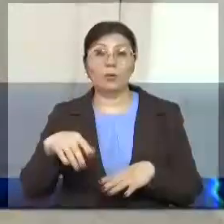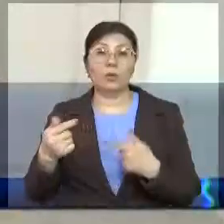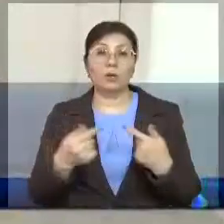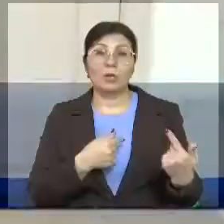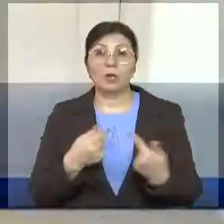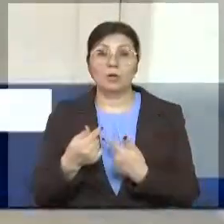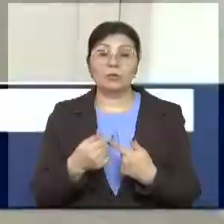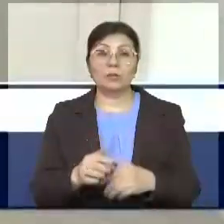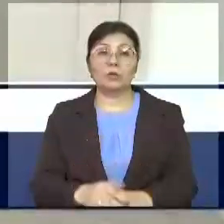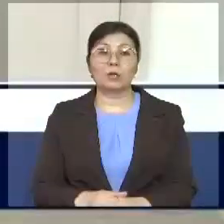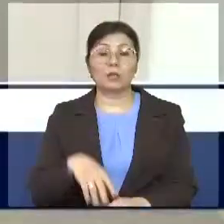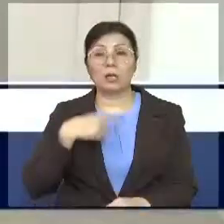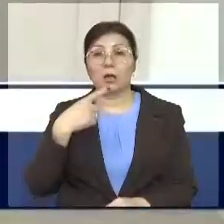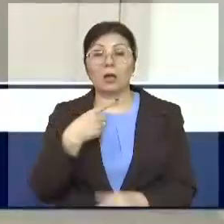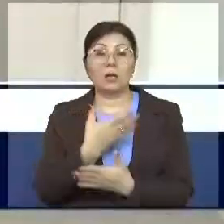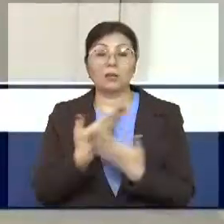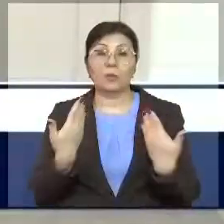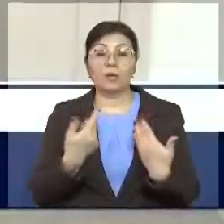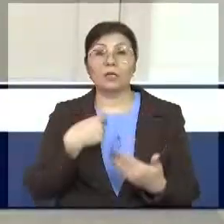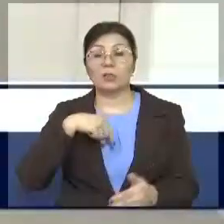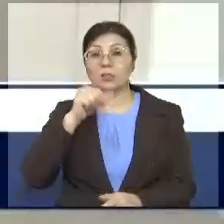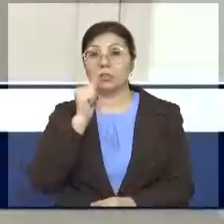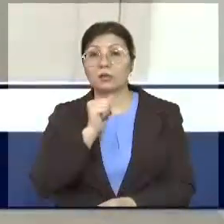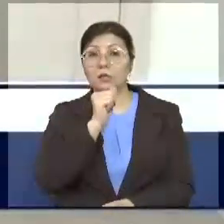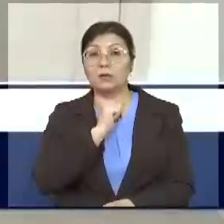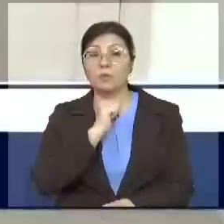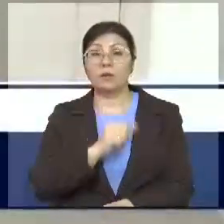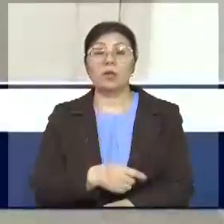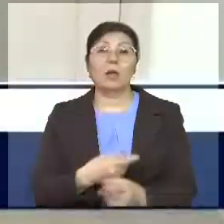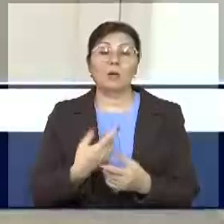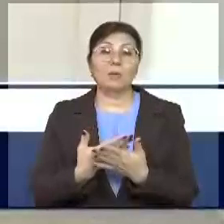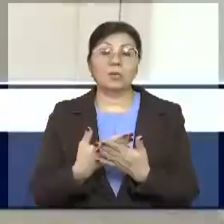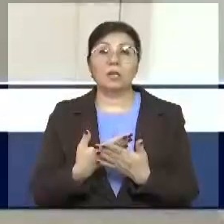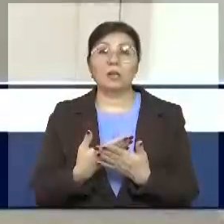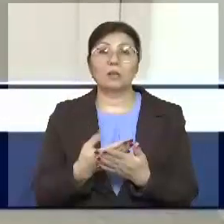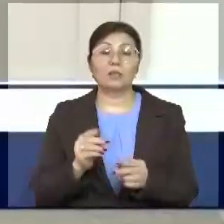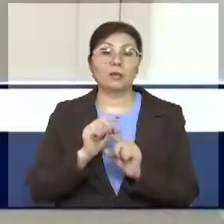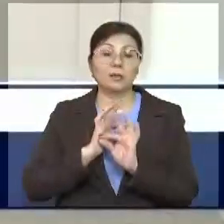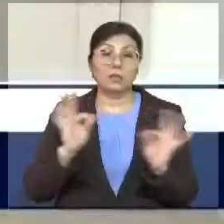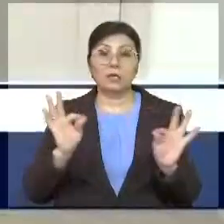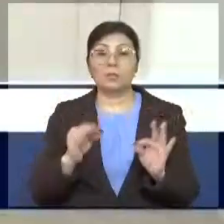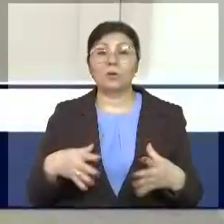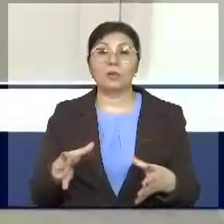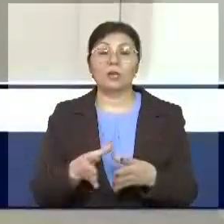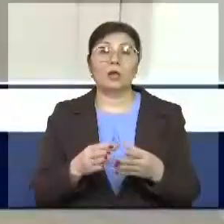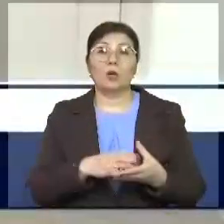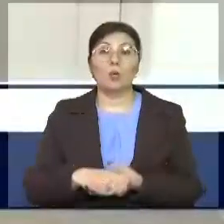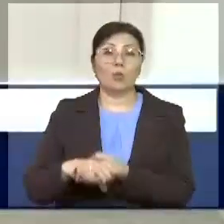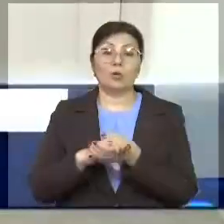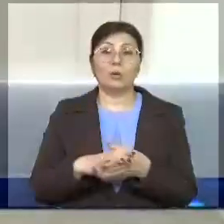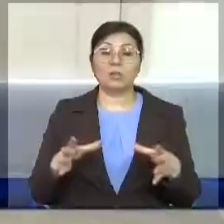жүргендігін айтпайды. Іштей жасырады, тіпті сырт көзге керемет отбасы, тату тәтті